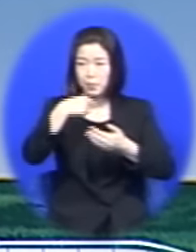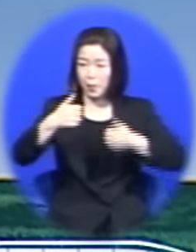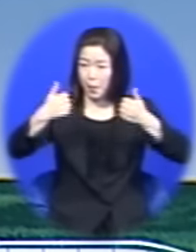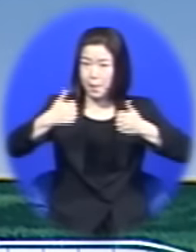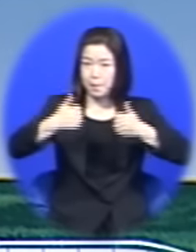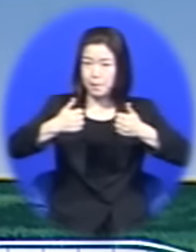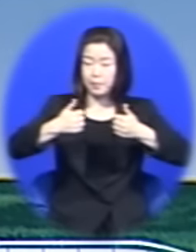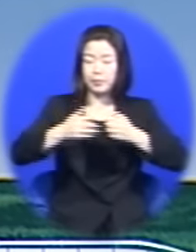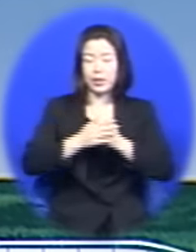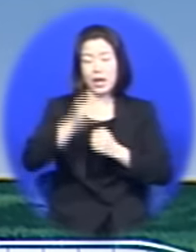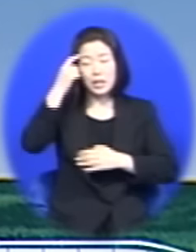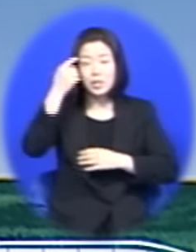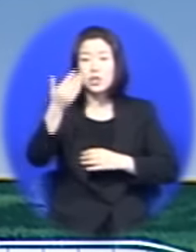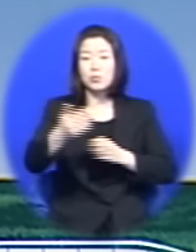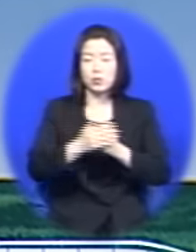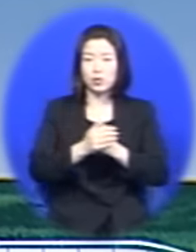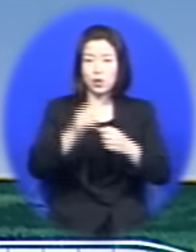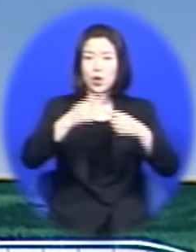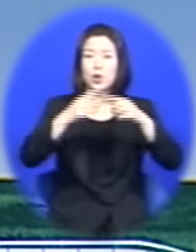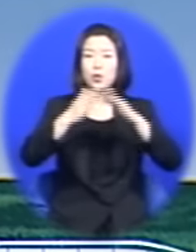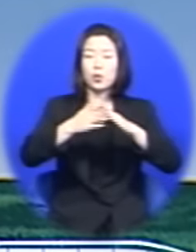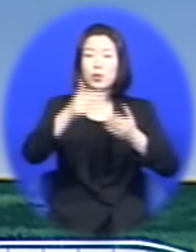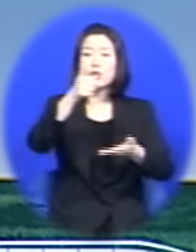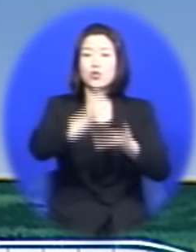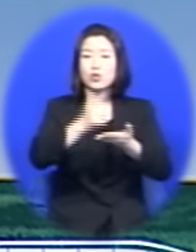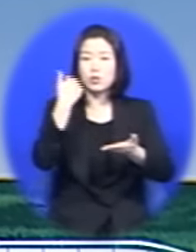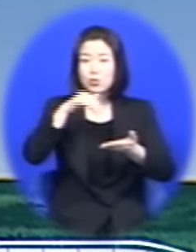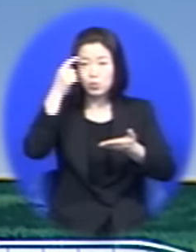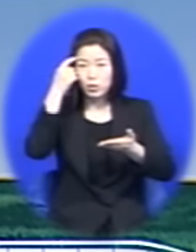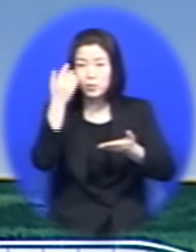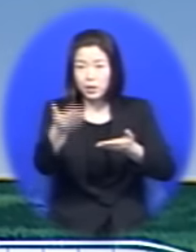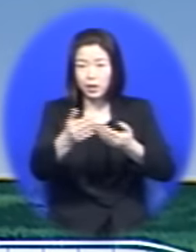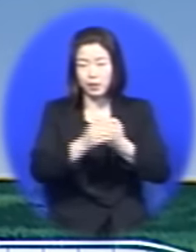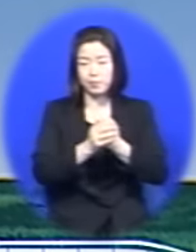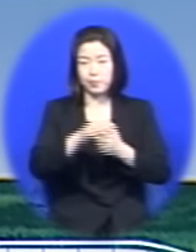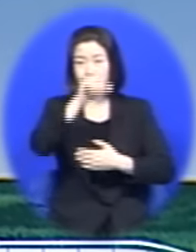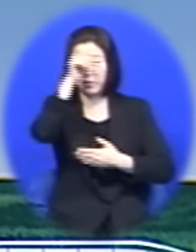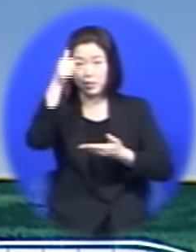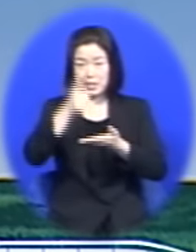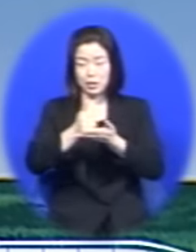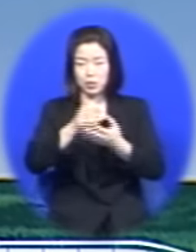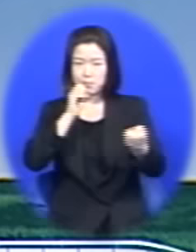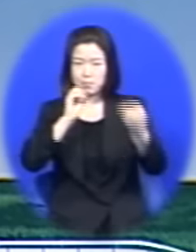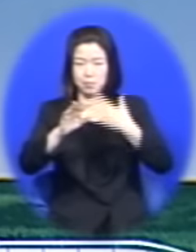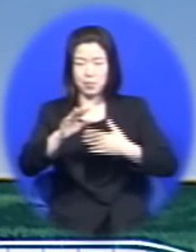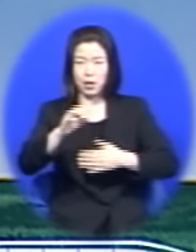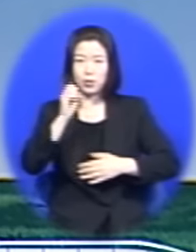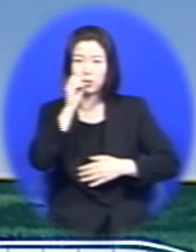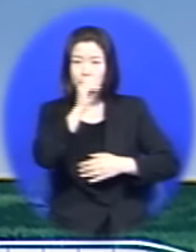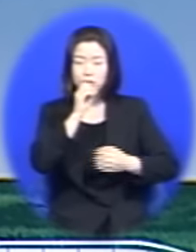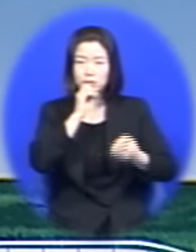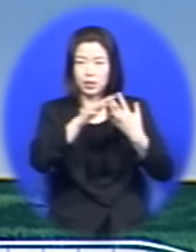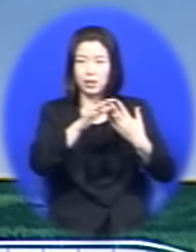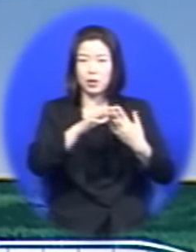보는데 질문을 받았습니다. 교회 주인이 누구냐? 그분이 즉각 대답했어요.